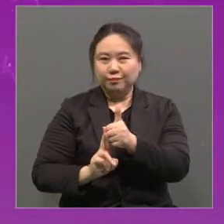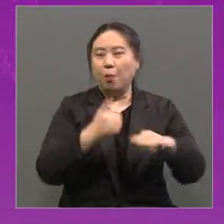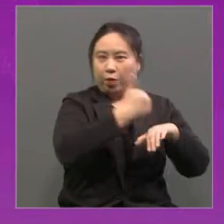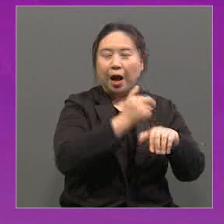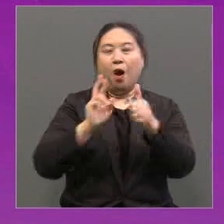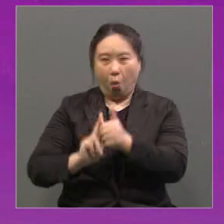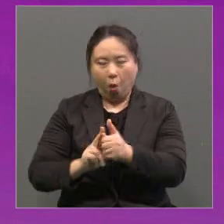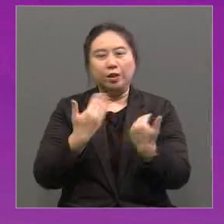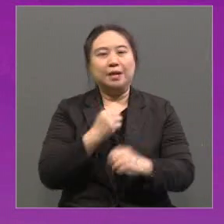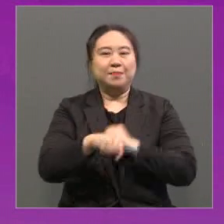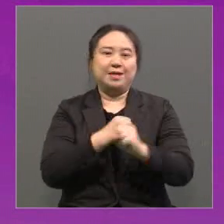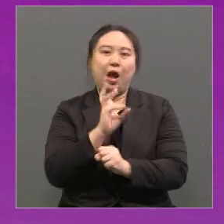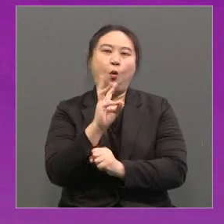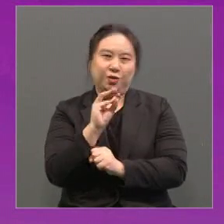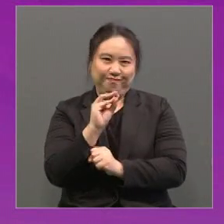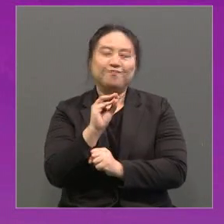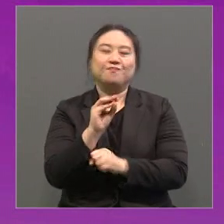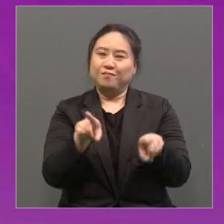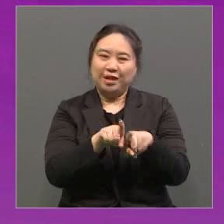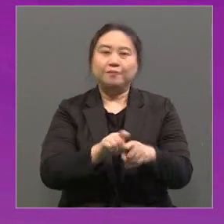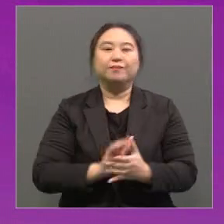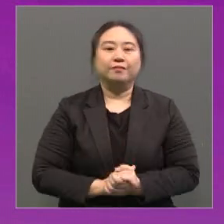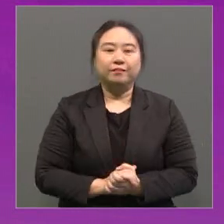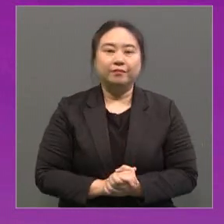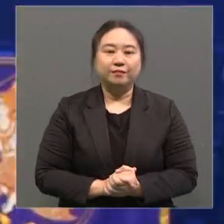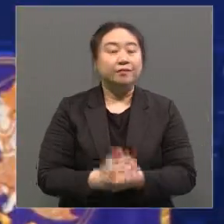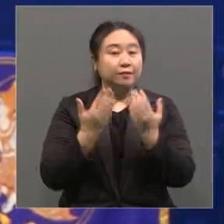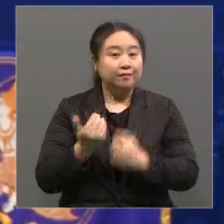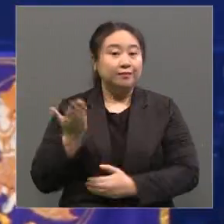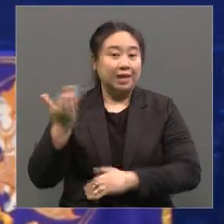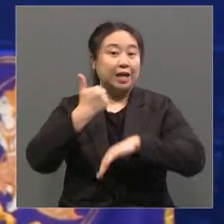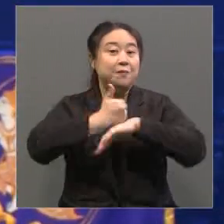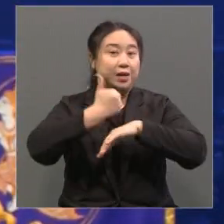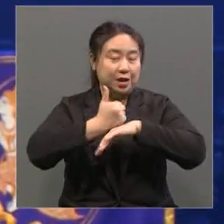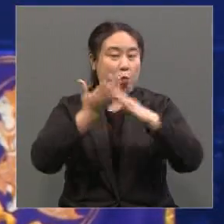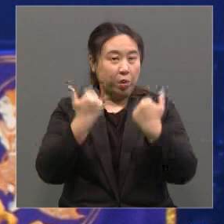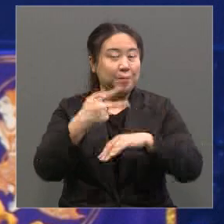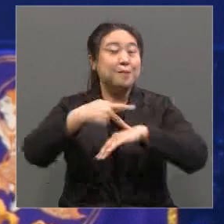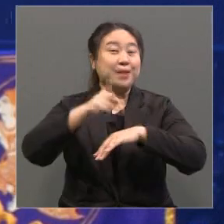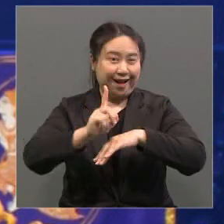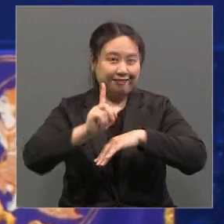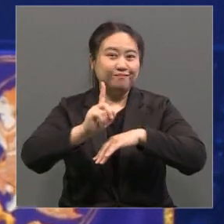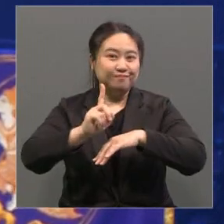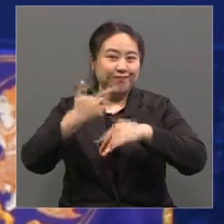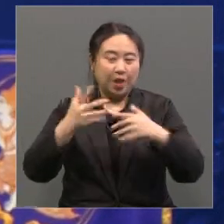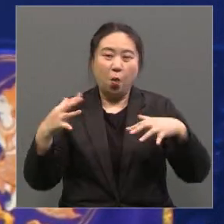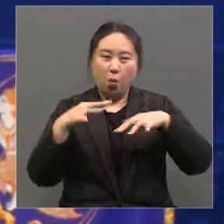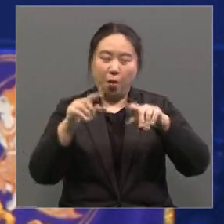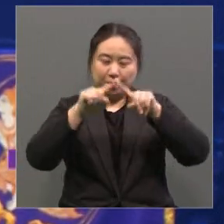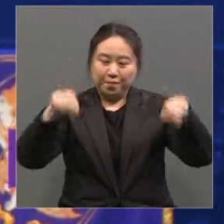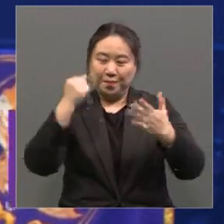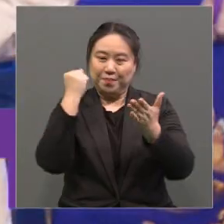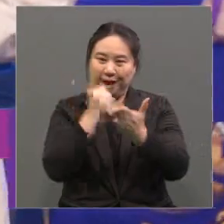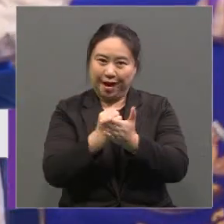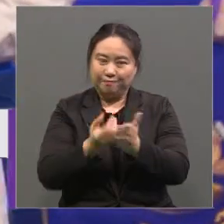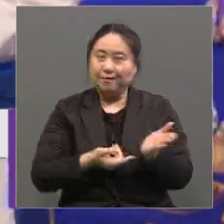พันธ์เกษียณอายุราชการในปีนี้ด้วยเช่นกันค่ะเดี๋ยววันนี้พลโทสรรเสริญนะคะก็เป็นประธานในพิธีแล้วก็ร่วมมอบประกาศ